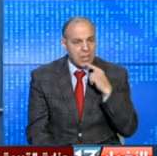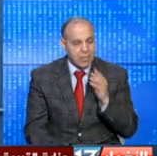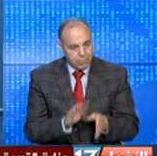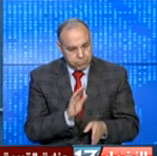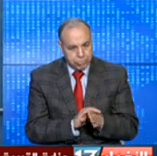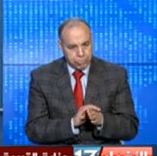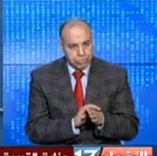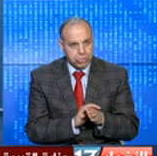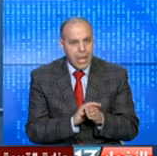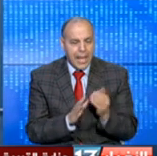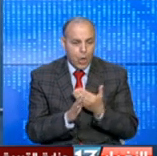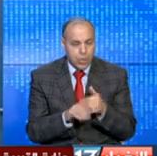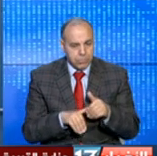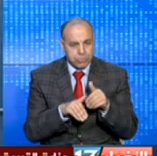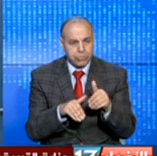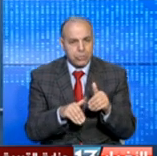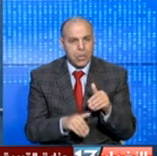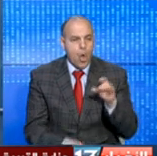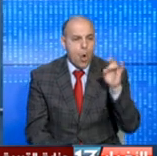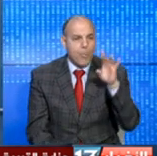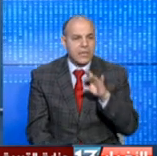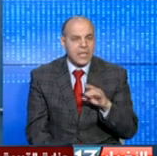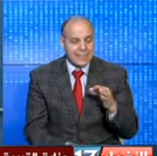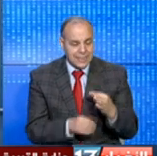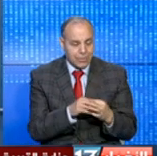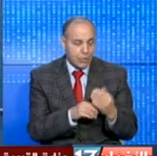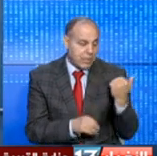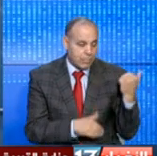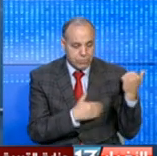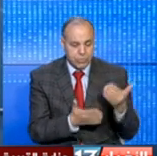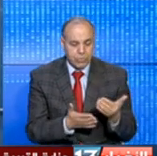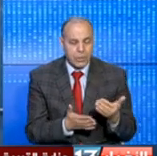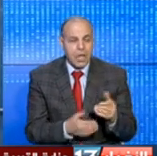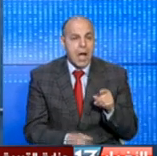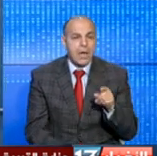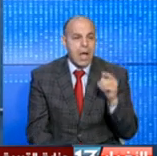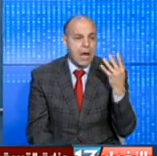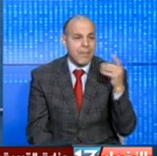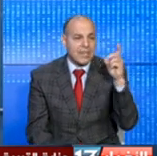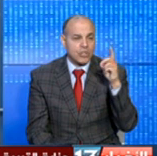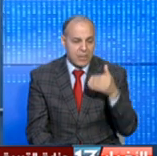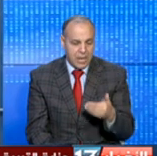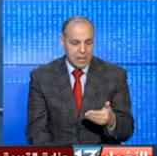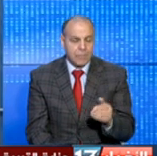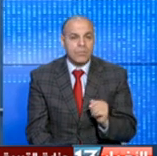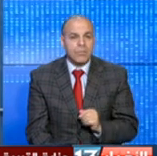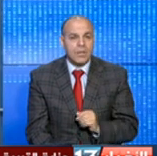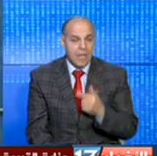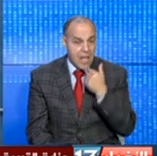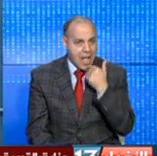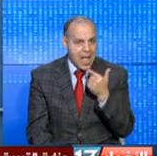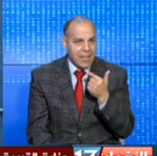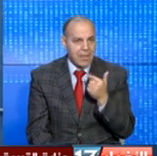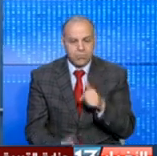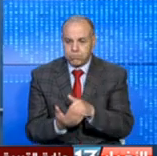انطلاق السنه الدراسيه في الخامس عشر من سبتمبر الماضي والى غايه الرابع من ديسمبر الحالي هذا